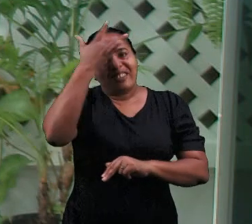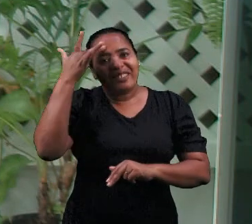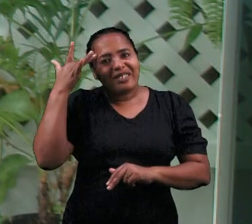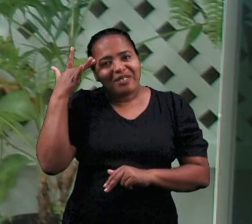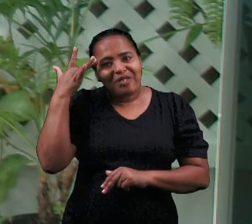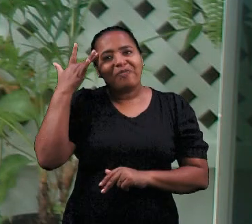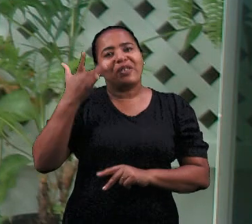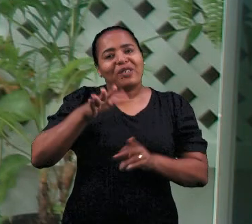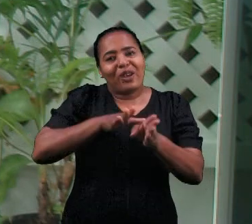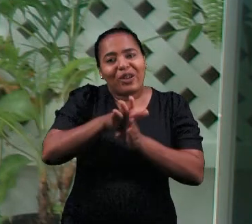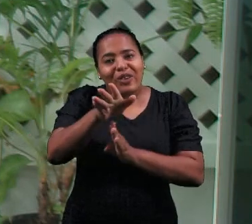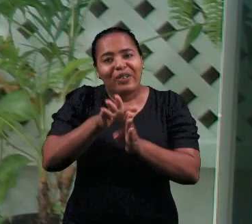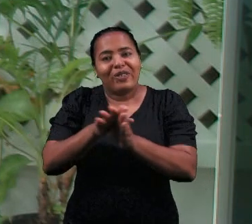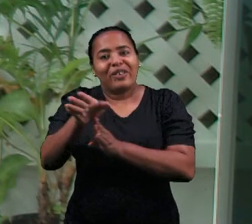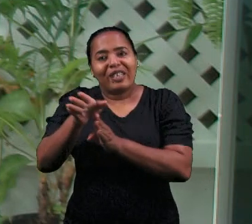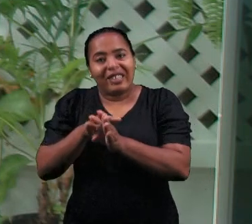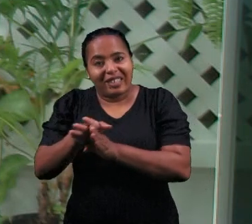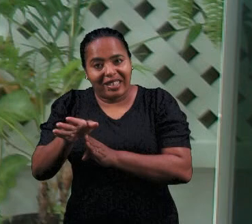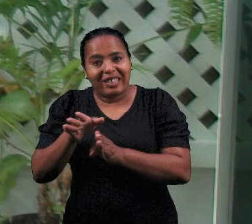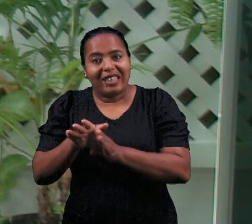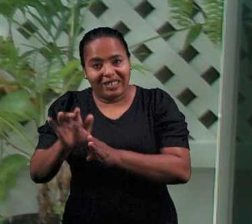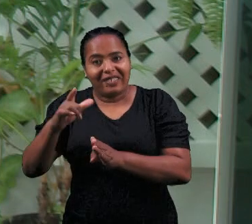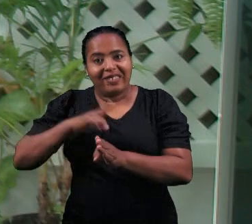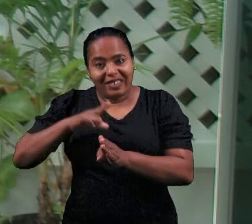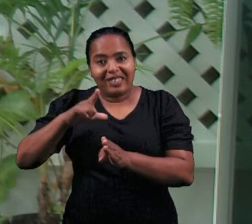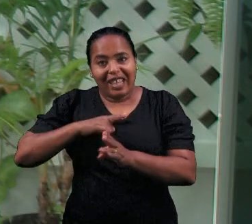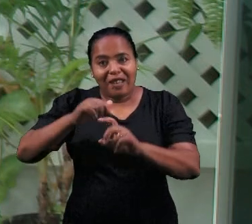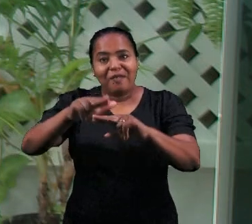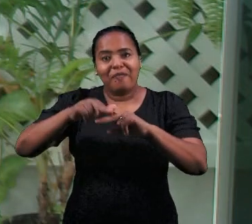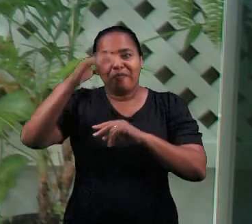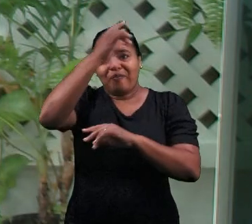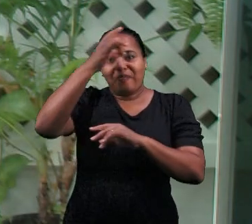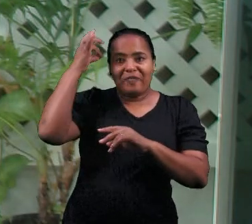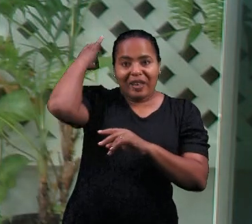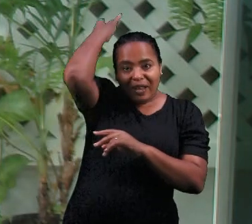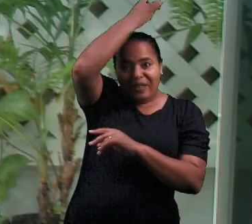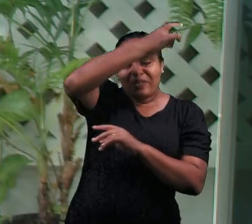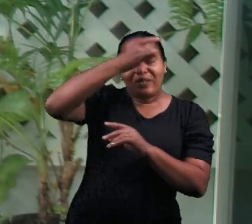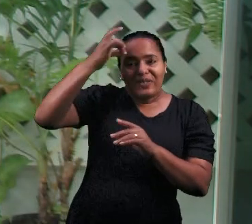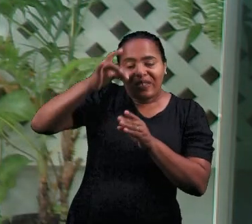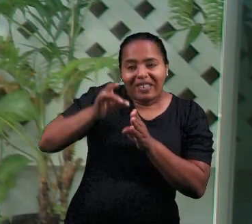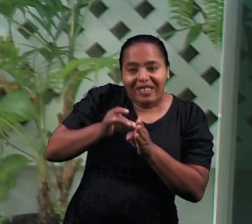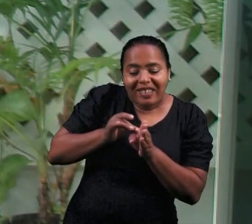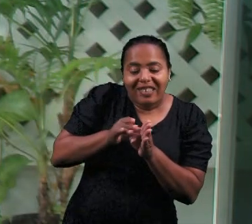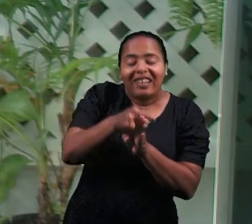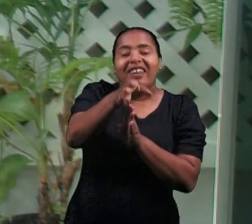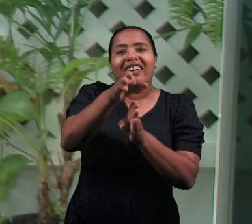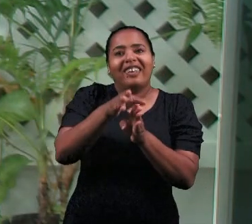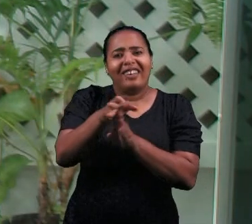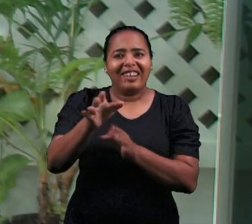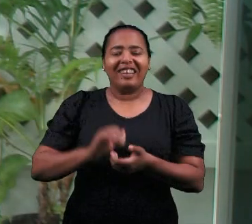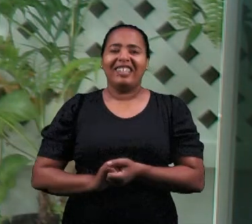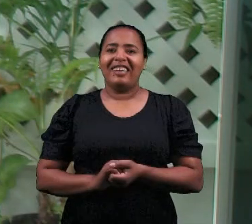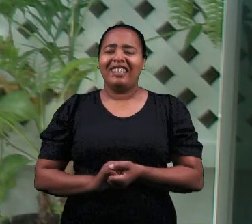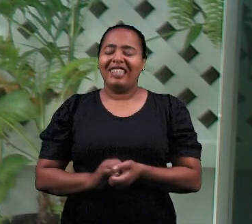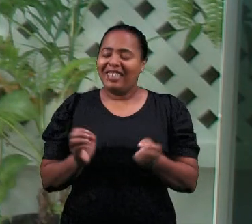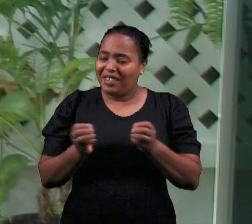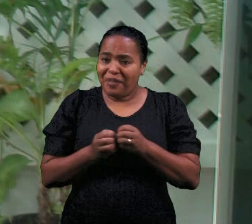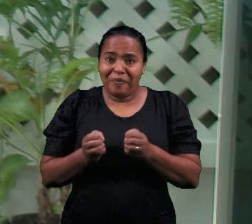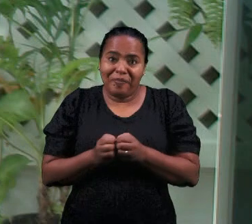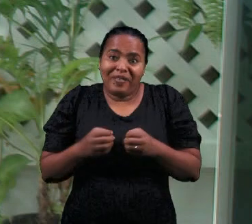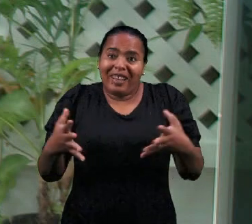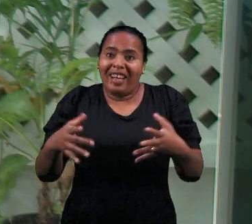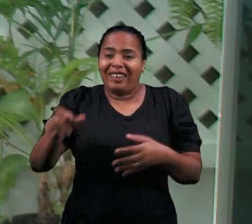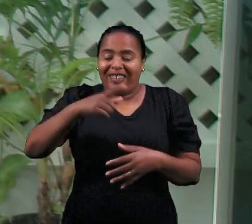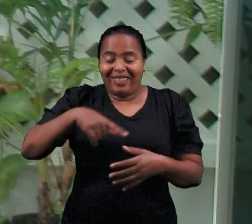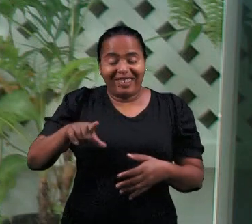Et nous remercions à Dieu pour ces personnes qui sont orientées par le Saint-Esprit. Mes